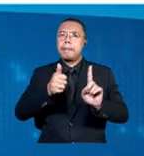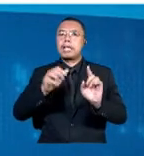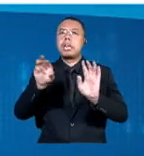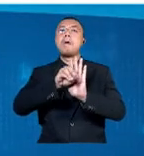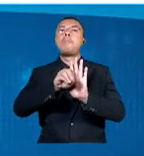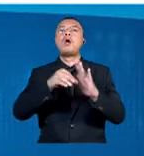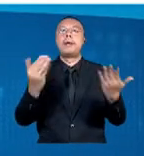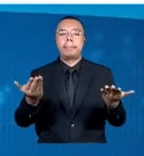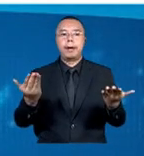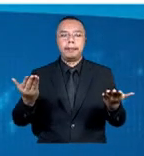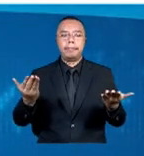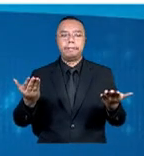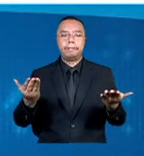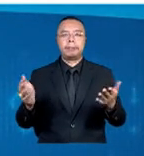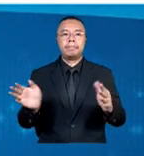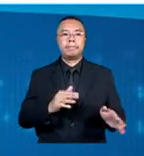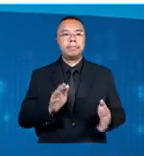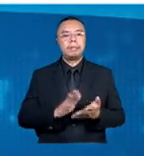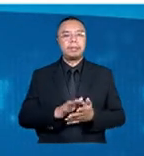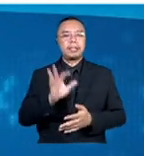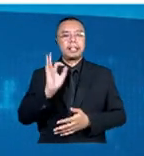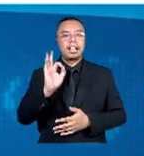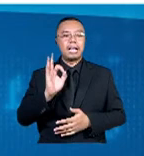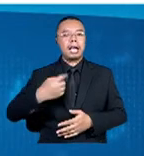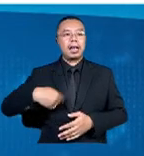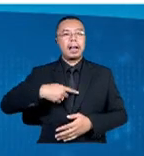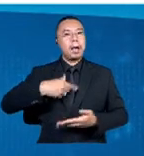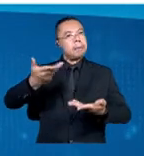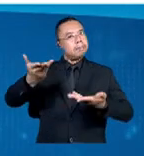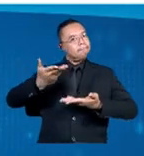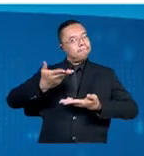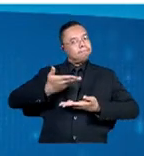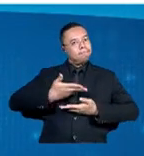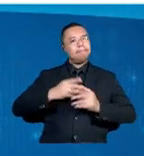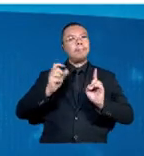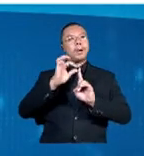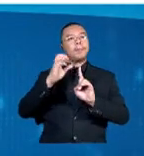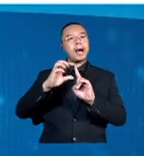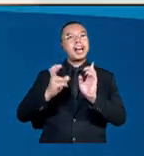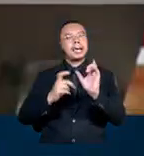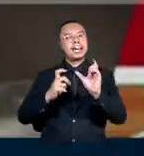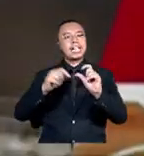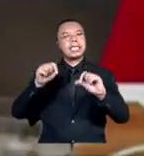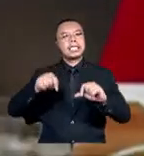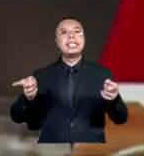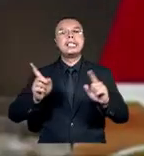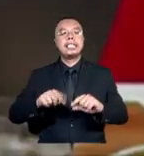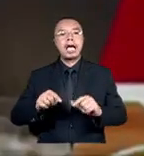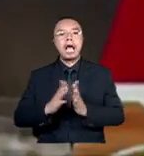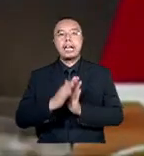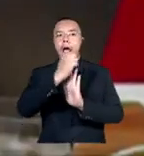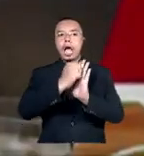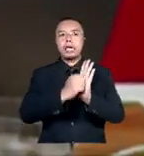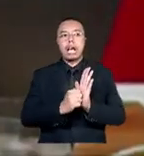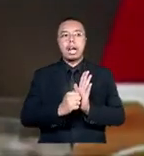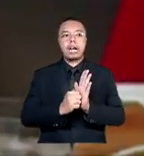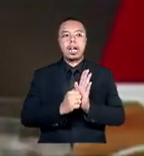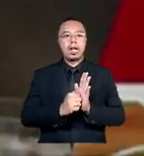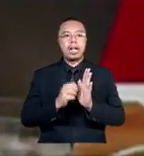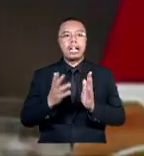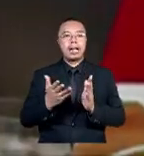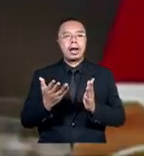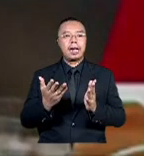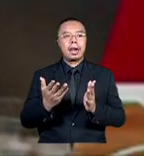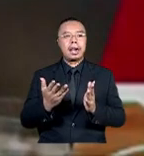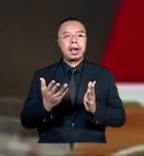pula? Iya, baik. Kami menyambut sekali Peparnas ini adalah sebagai perhelatan. Yang